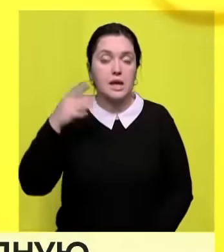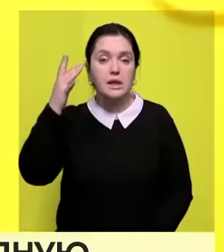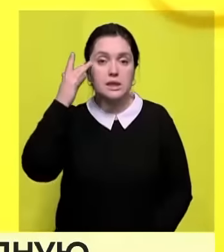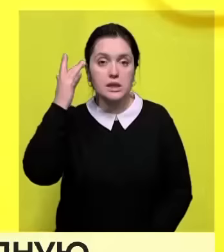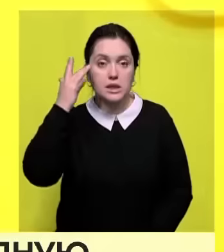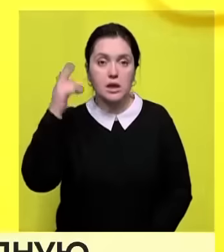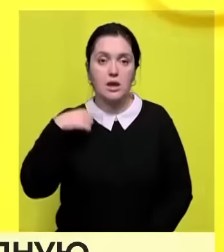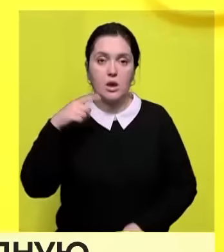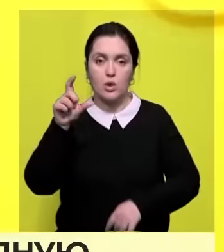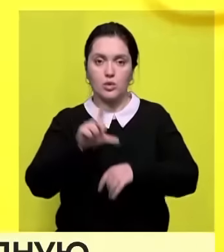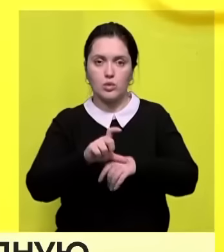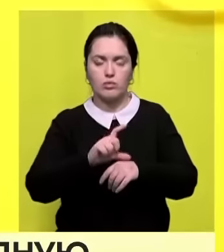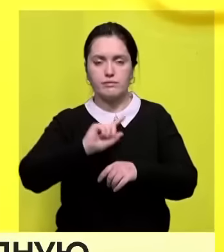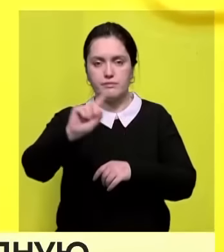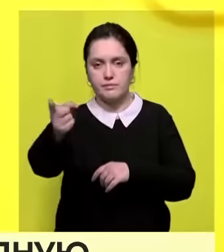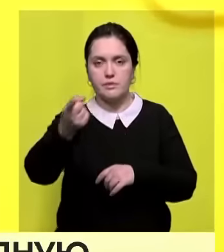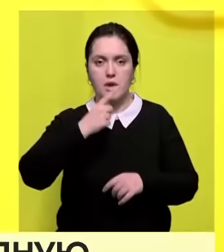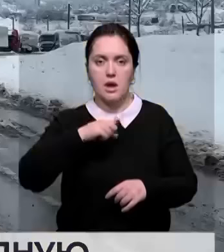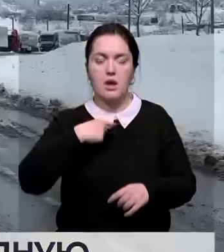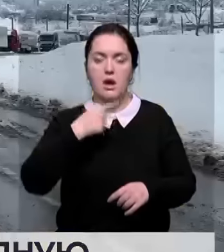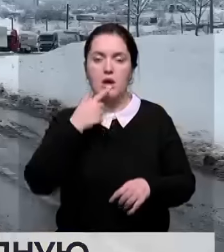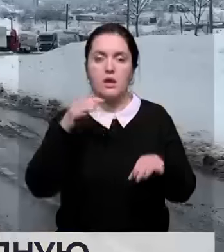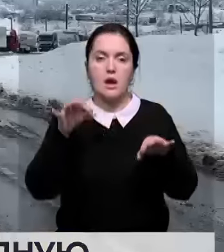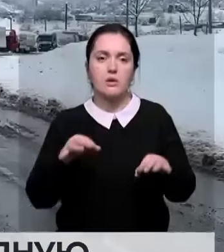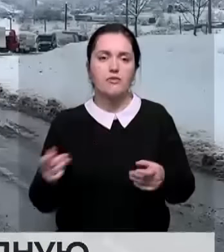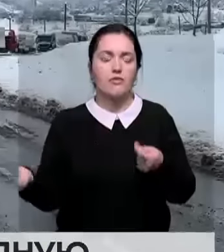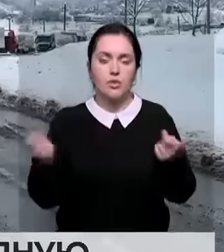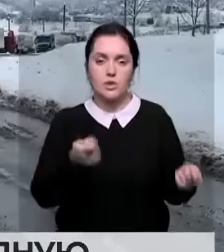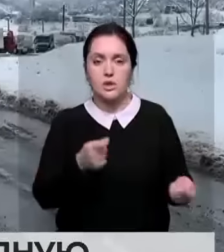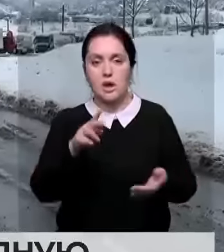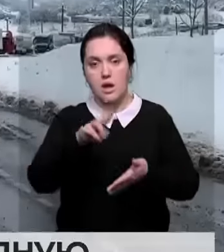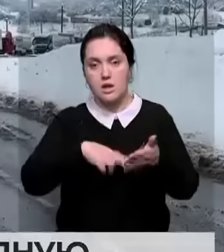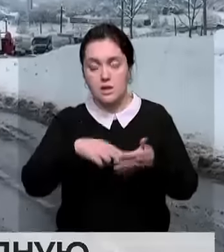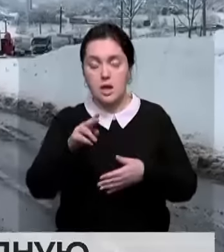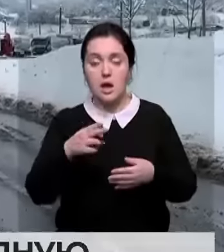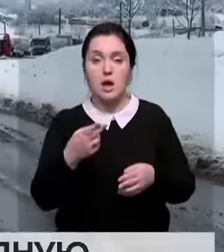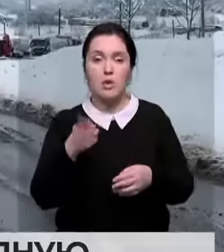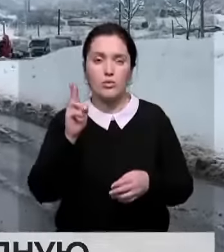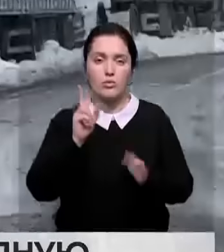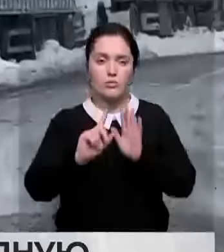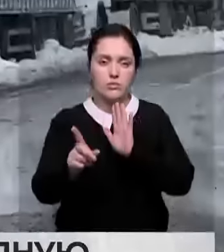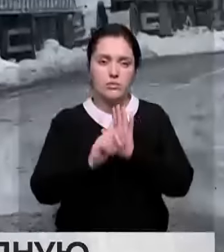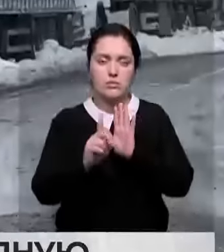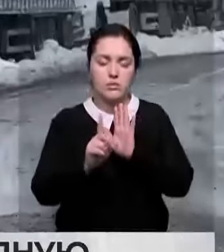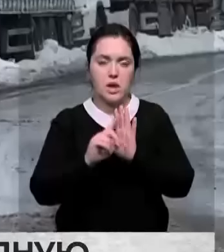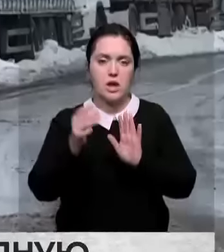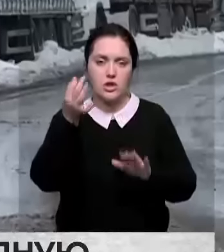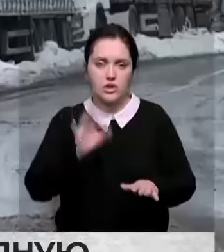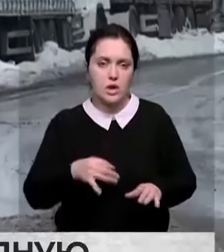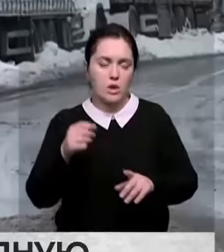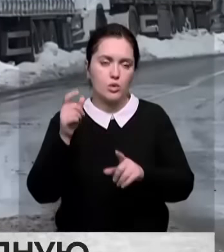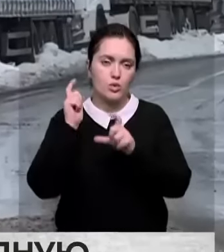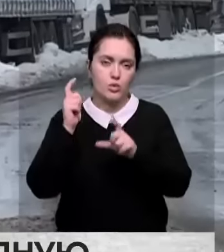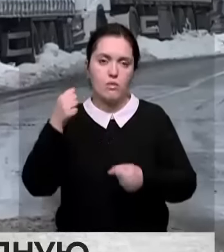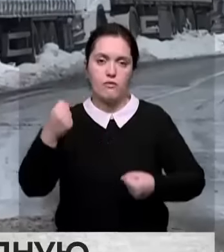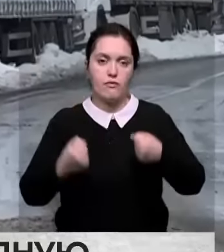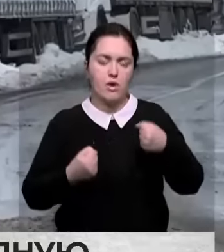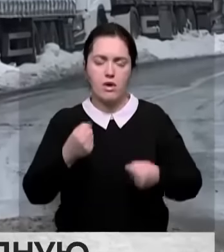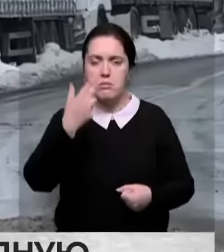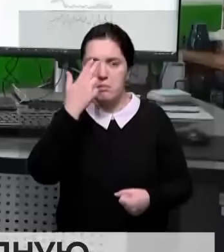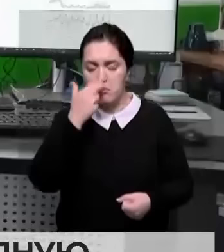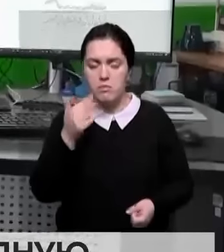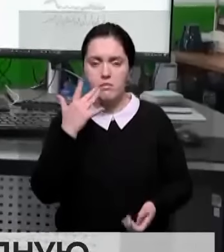с Турции в Киргизию езжу, краску возьму. Дальнобойщики, которые часто ездят по этому маршруту, привыкли к зимним стоянкам